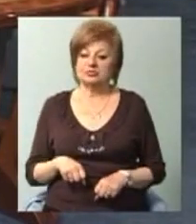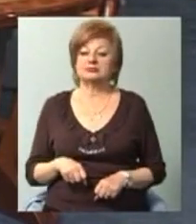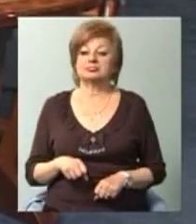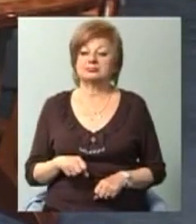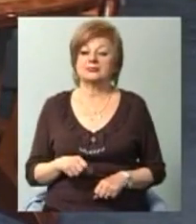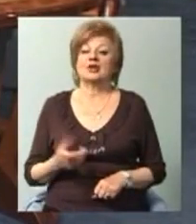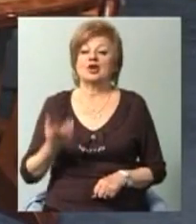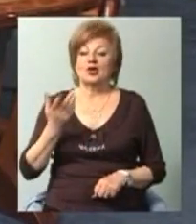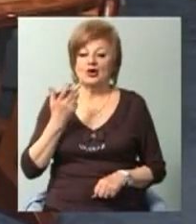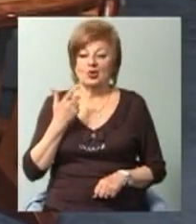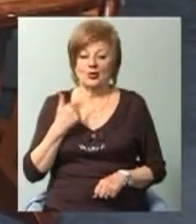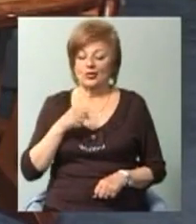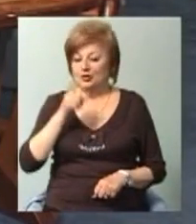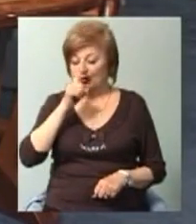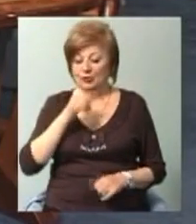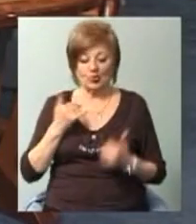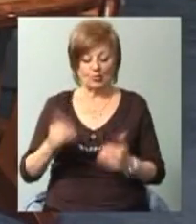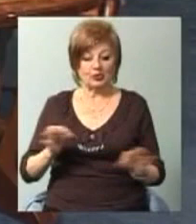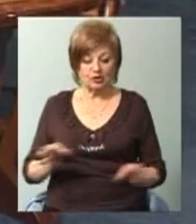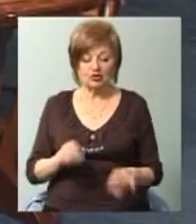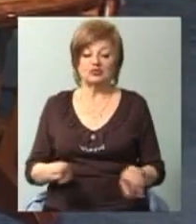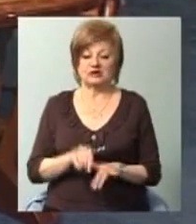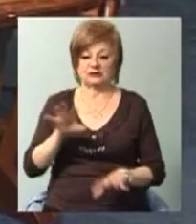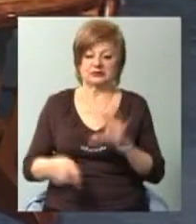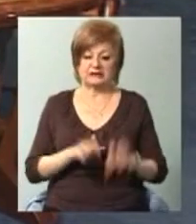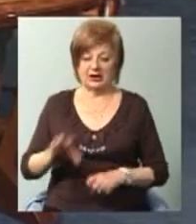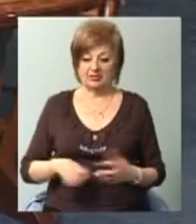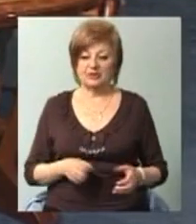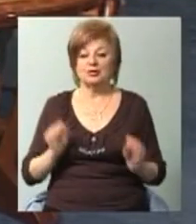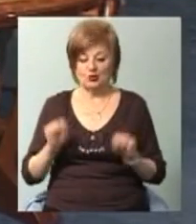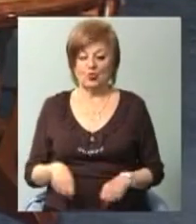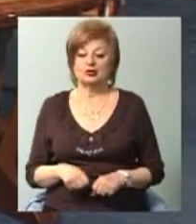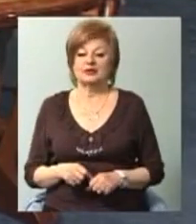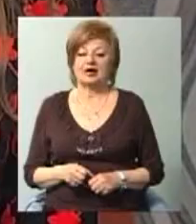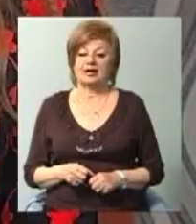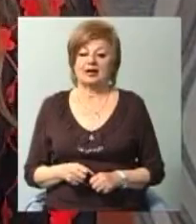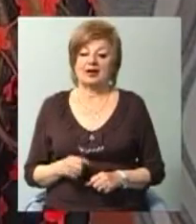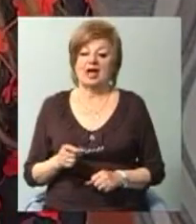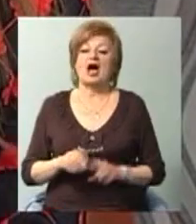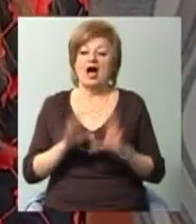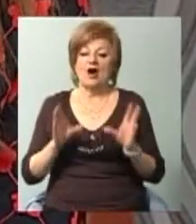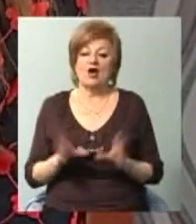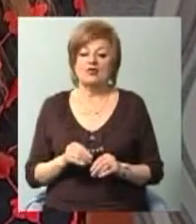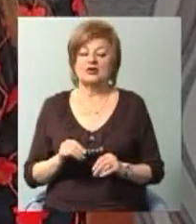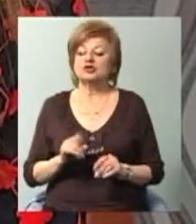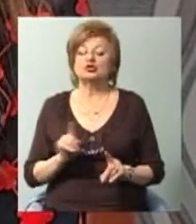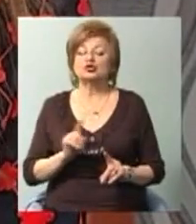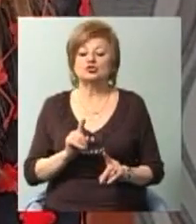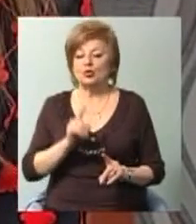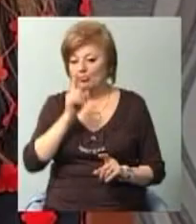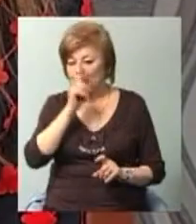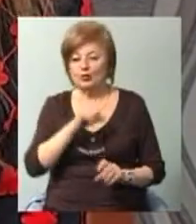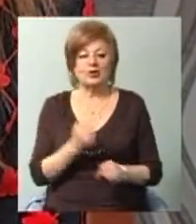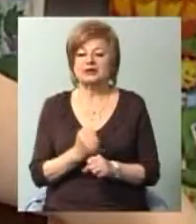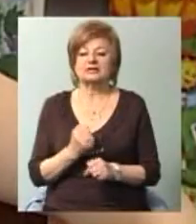І навіть коли людина нічого поганого не зробить, вони що? Так. Можуть поцарапати. Так. А взагалі, яку шкоду може пронести кіт